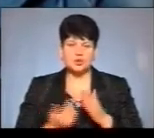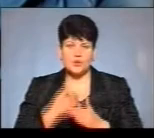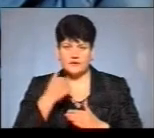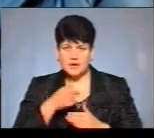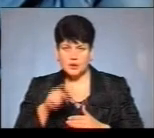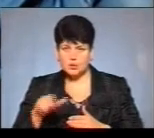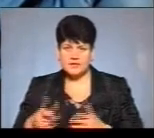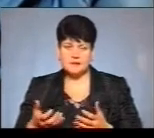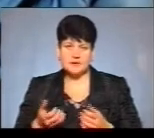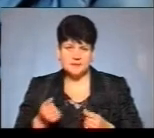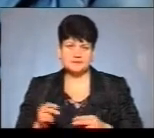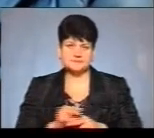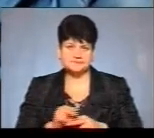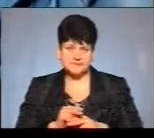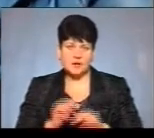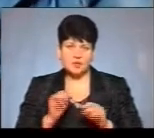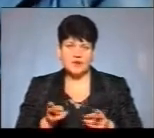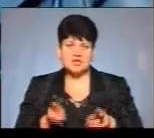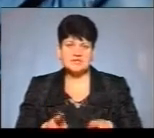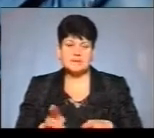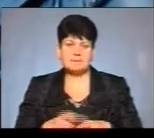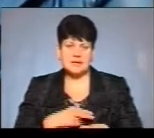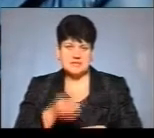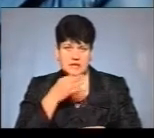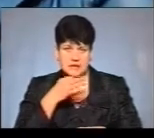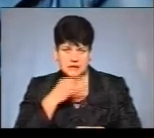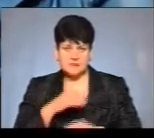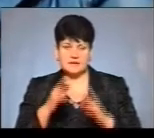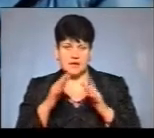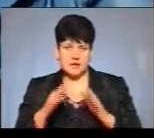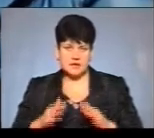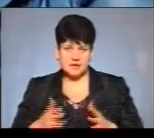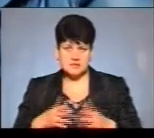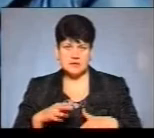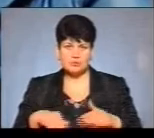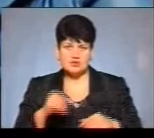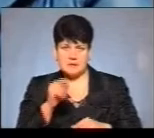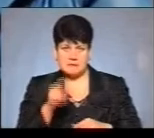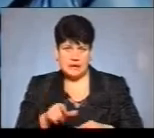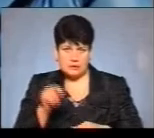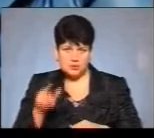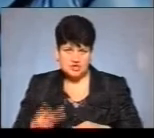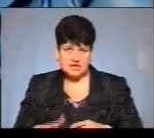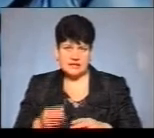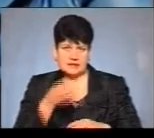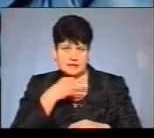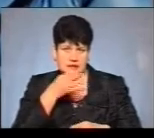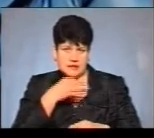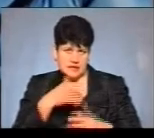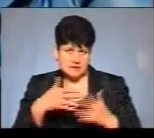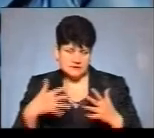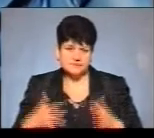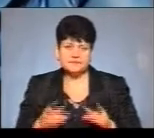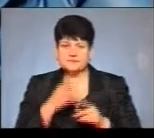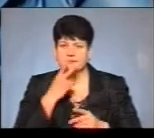які приймають терапію, можуть залишитися без ліків. І на ялинці пусті баночки від ліків, які символізують,